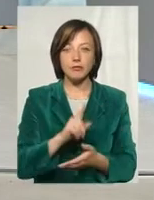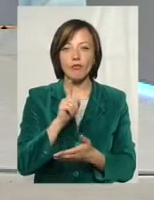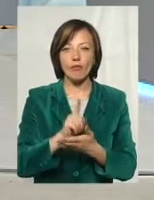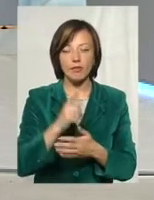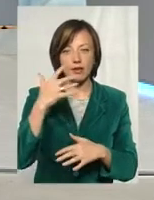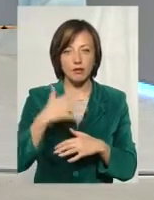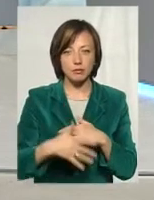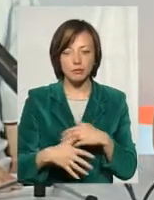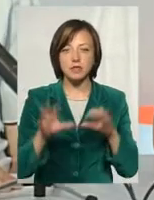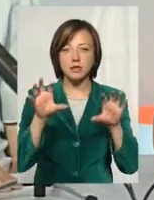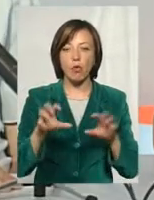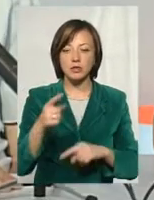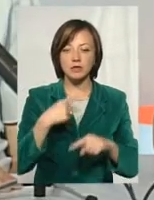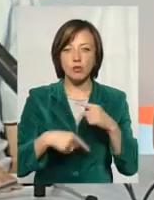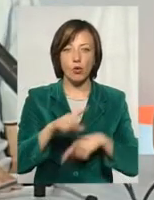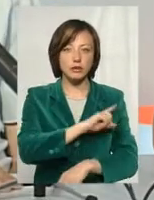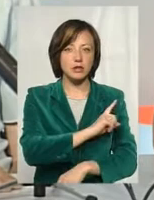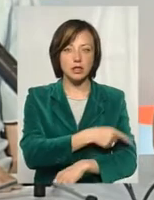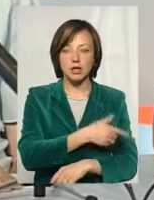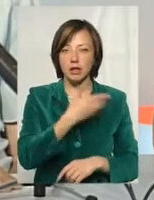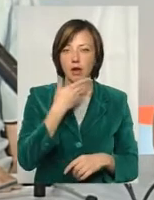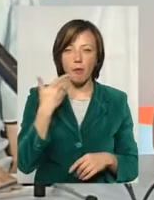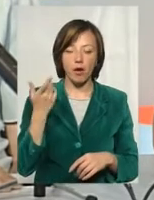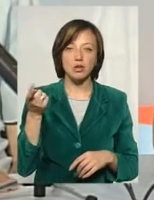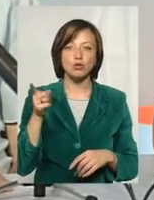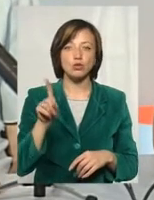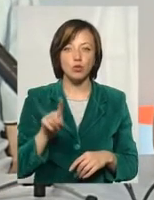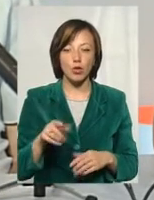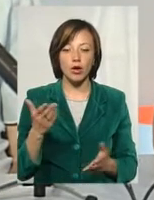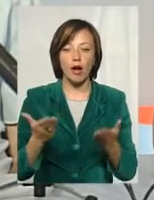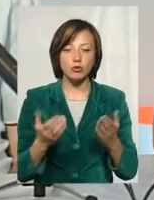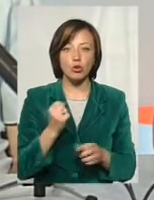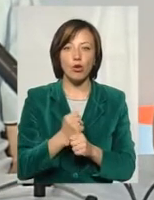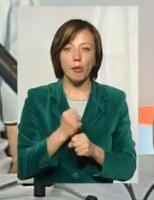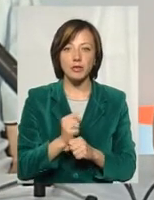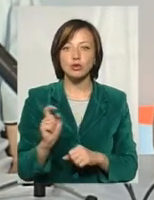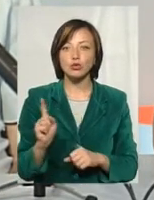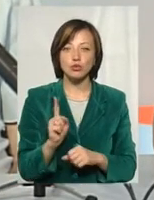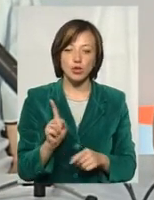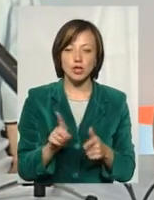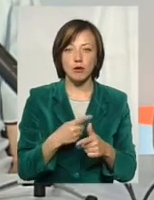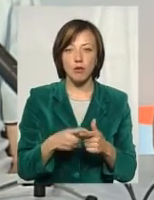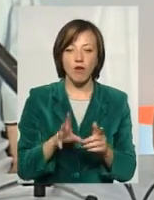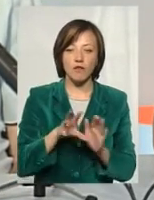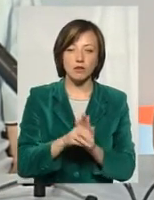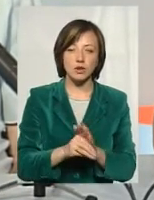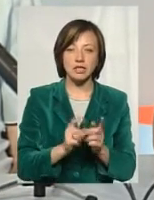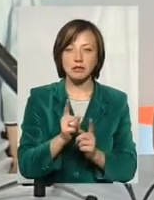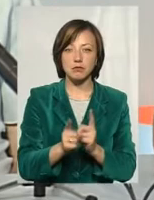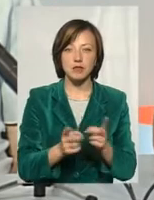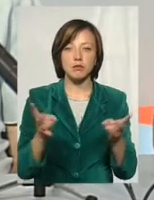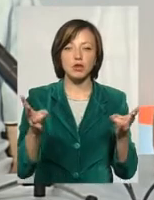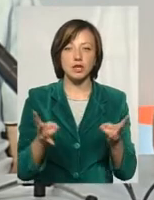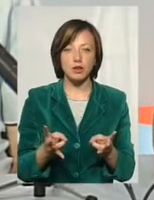один принцип – закон зворотньої сили немає. Тому, якщо робити щось, чи вносити якісь зміни, чи вводити щось нове,